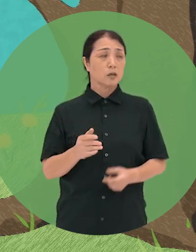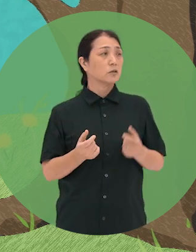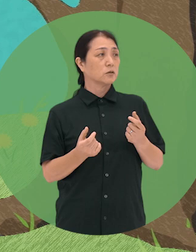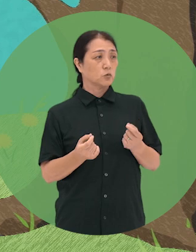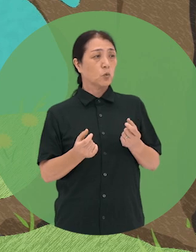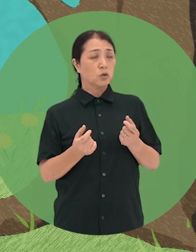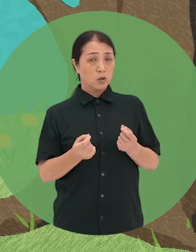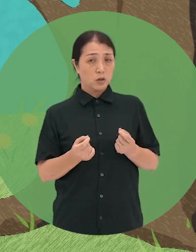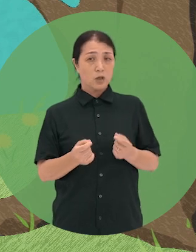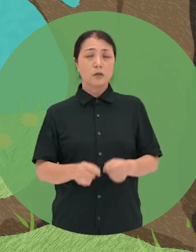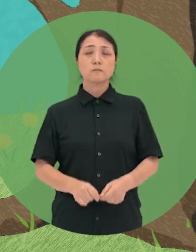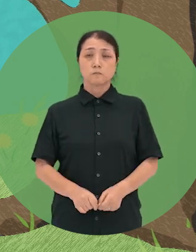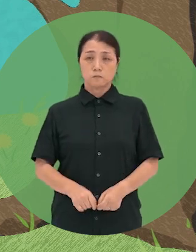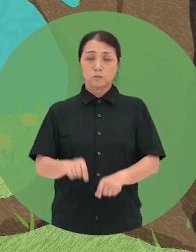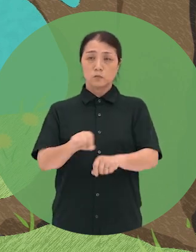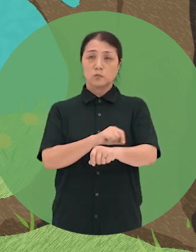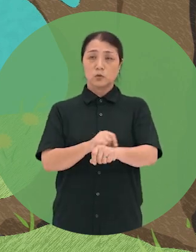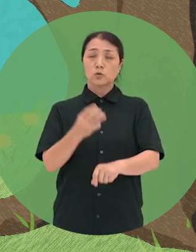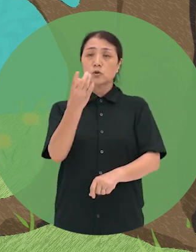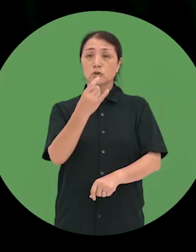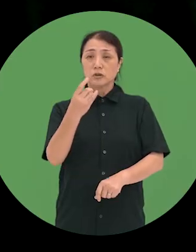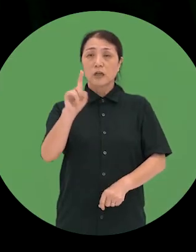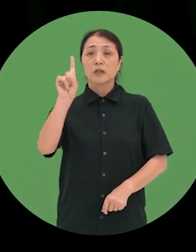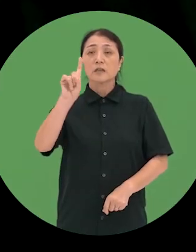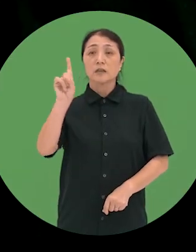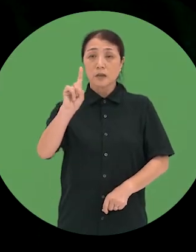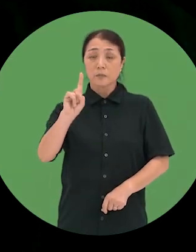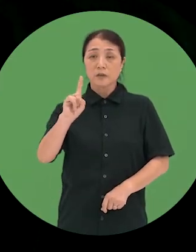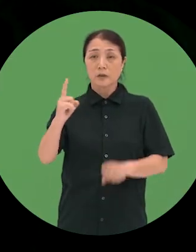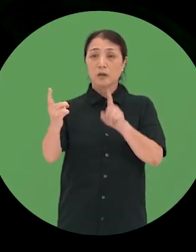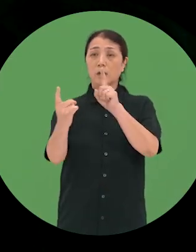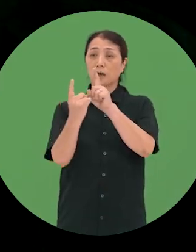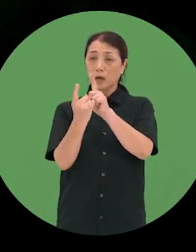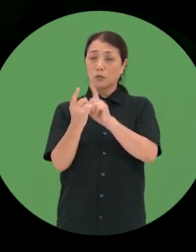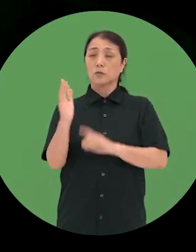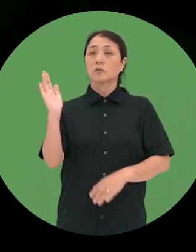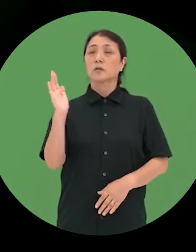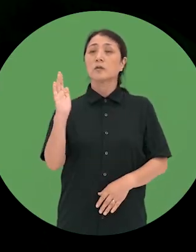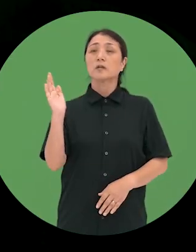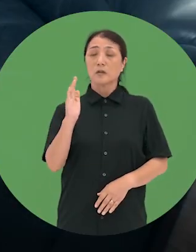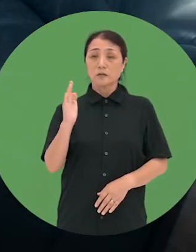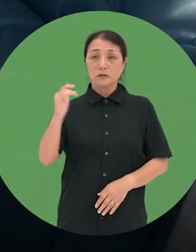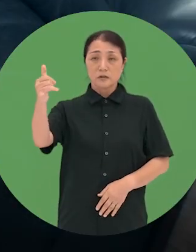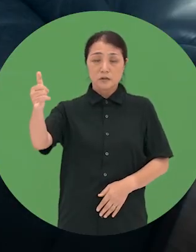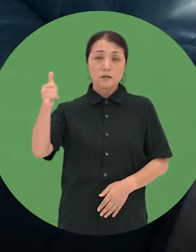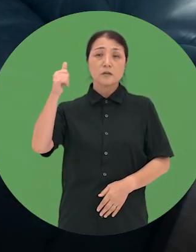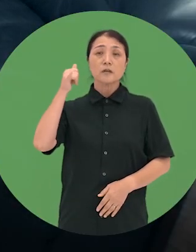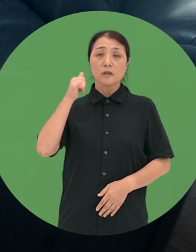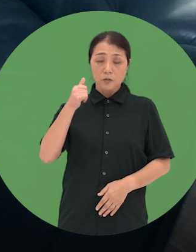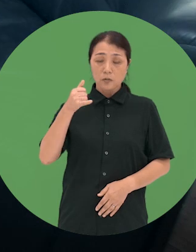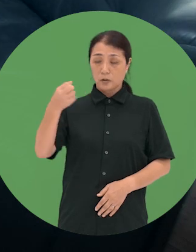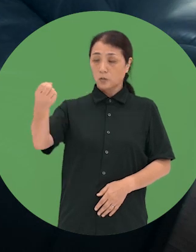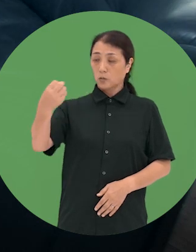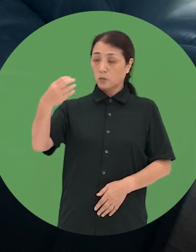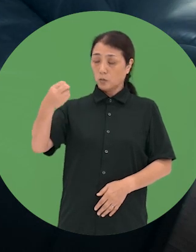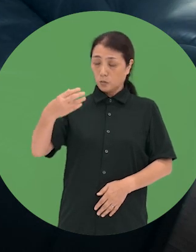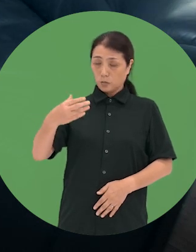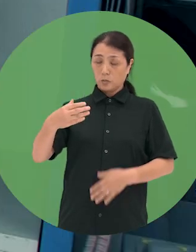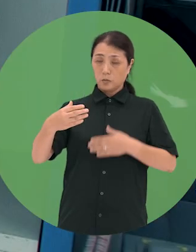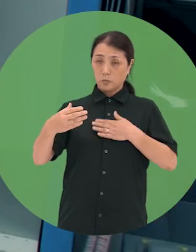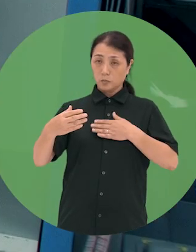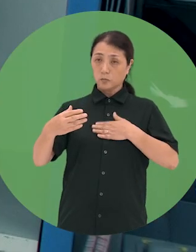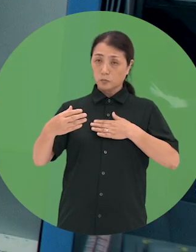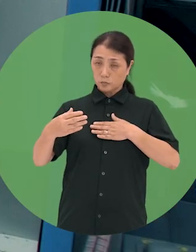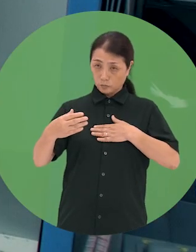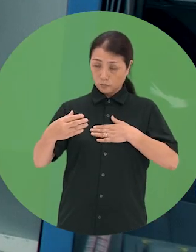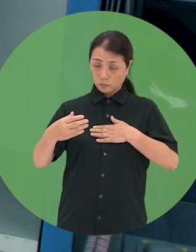ね。特殊詐欺とは対面することなく電話などで話を信用させ、指定した銀行口座への振り込み